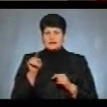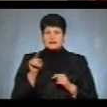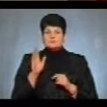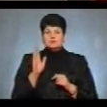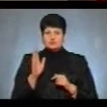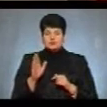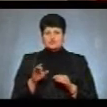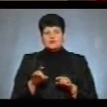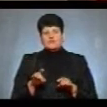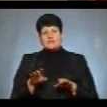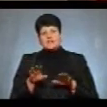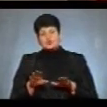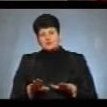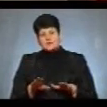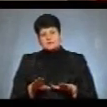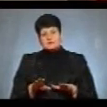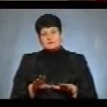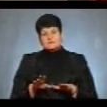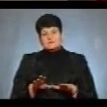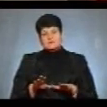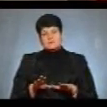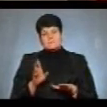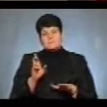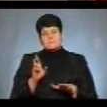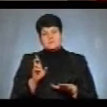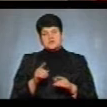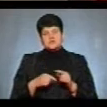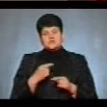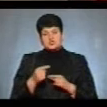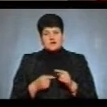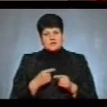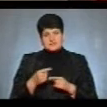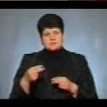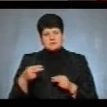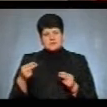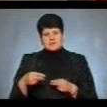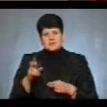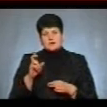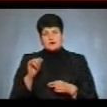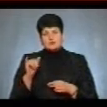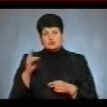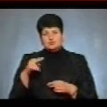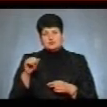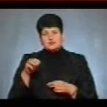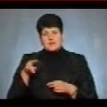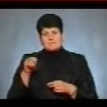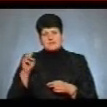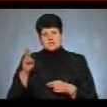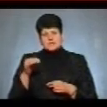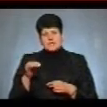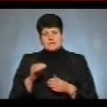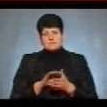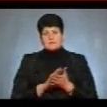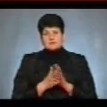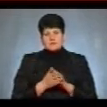будуть вирішуватися на через підписання Будапештського меморандуму. Тому що, звичайно, що це є